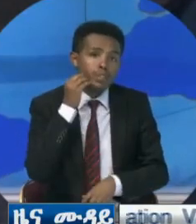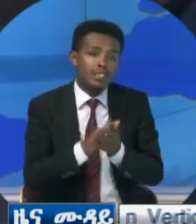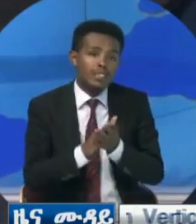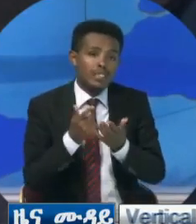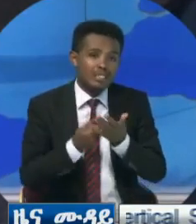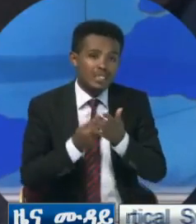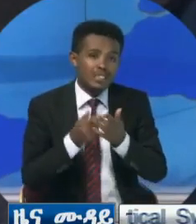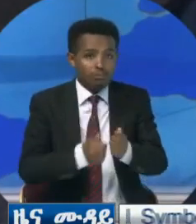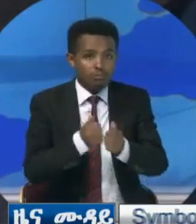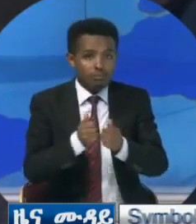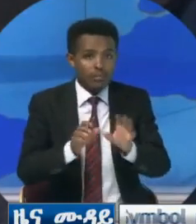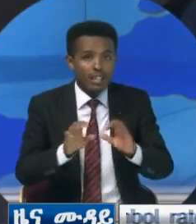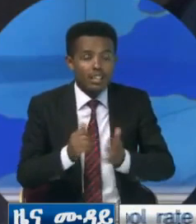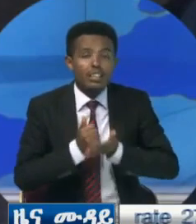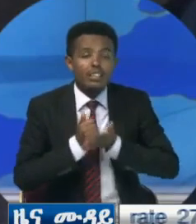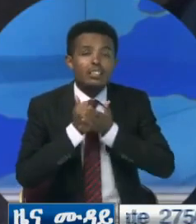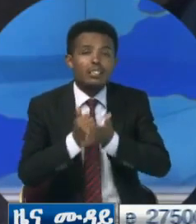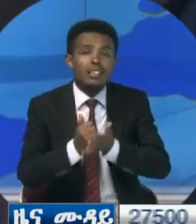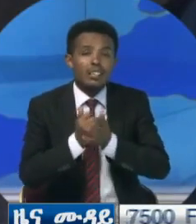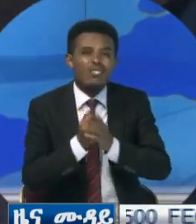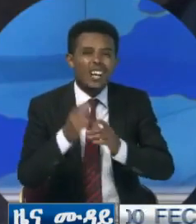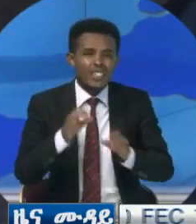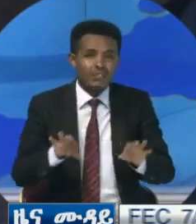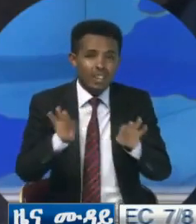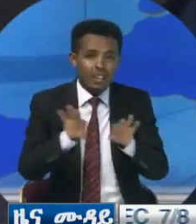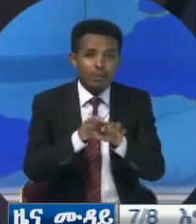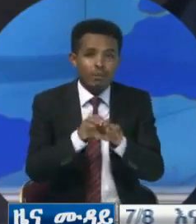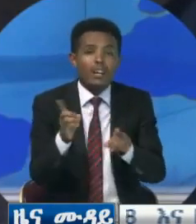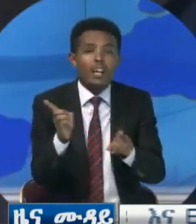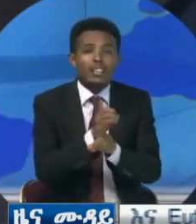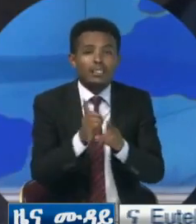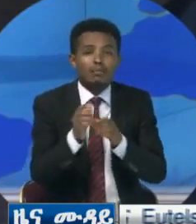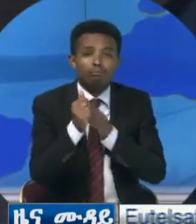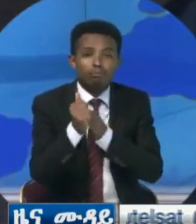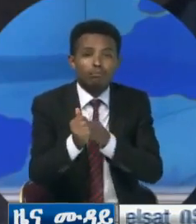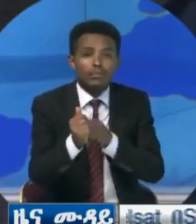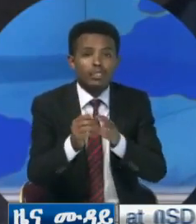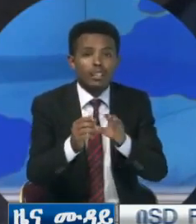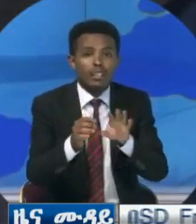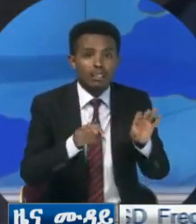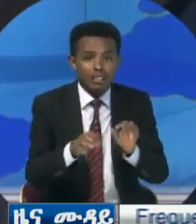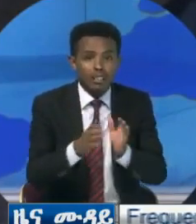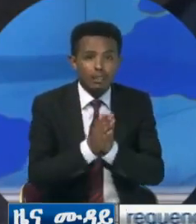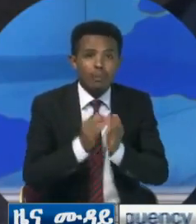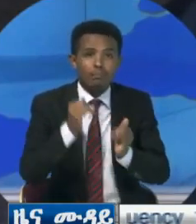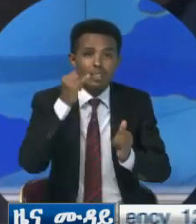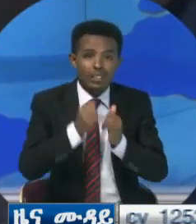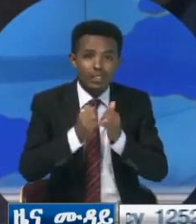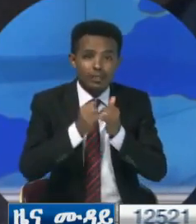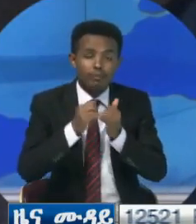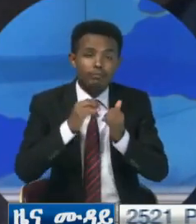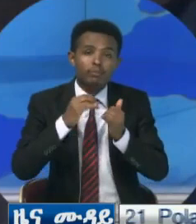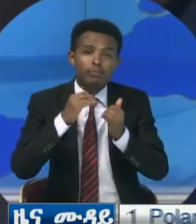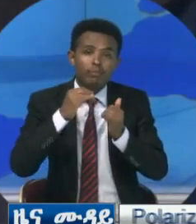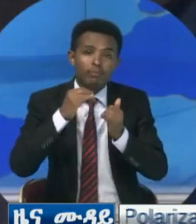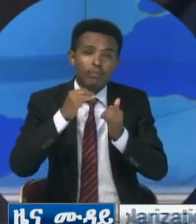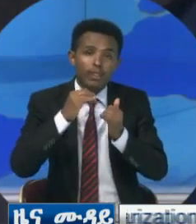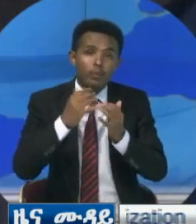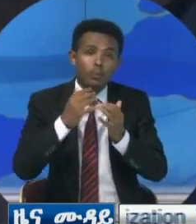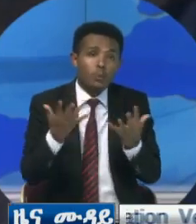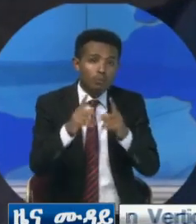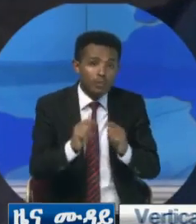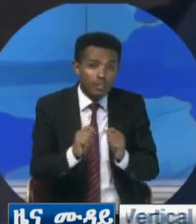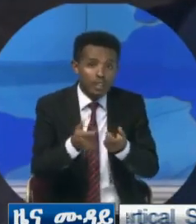እንዲደግፍ አስፈላጊውን አጣጫ ያስቀመጠ እንዲመራ በመጨረሻም በጥናት ውጤት ላይ ተመስቶ ውህደቱን